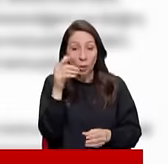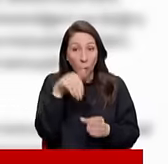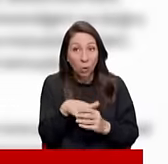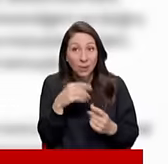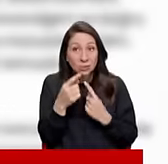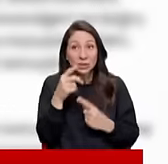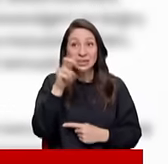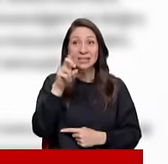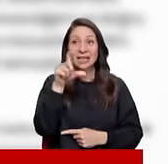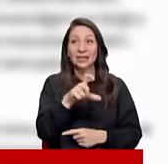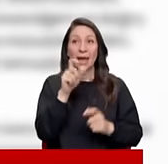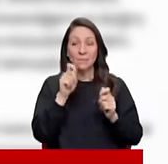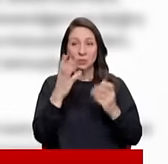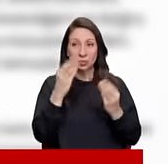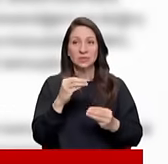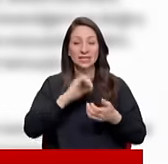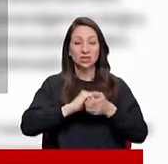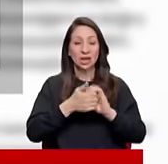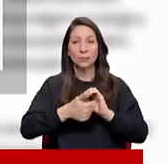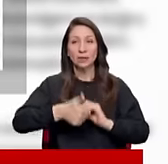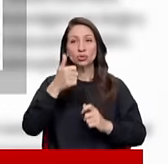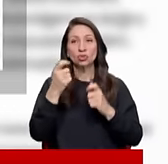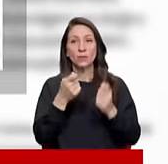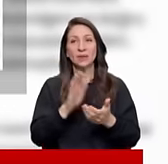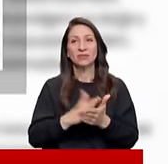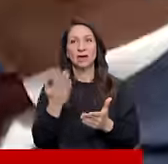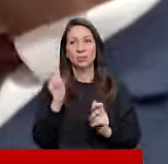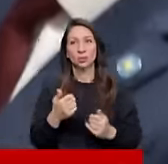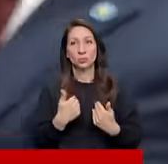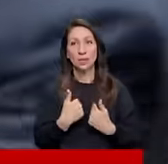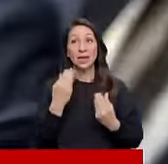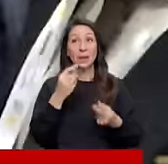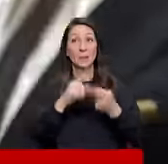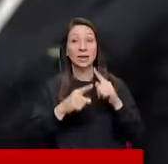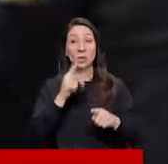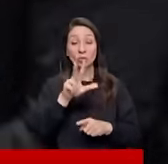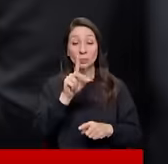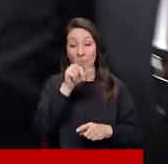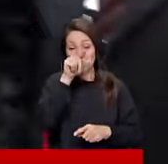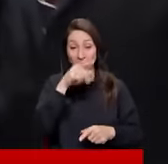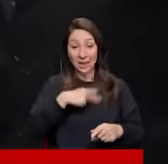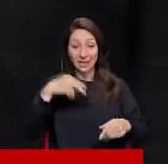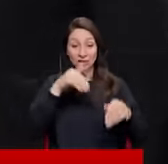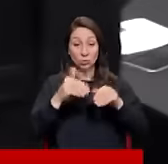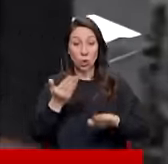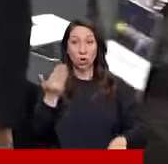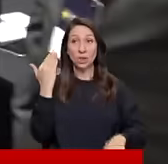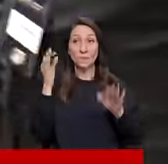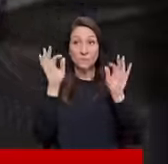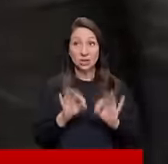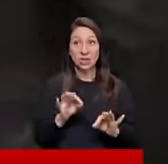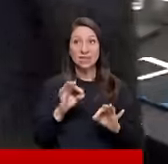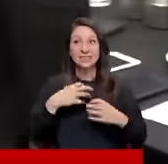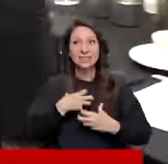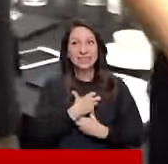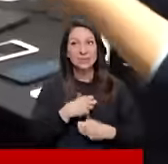bahsediyoruz. 8 aydır yürütmekte olduğum teşkilat başkanlığı görevimden istifa ediyorum. İyi Parti'de 31 Mart yerel seçimleri öncesinde başlayan